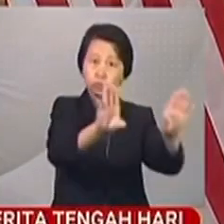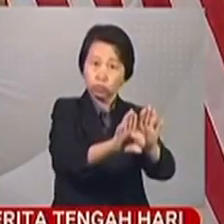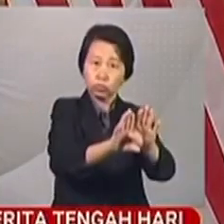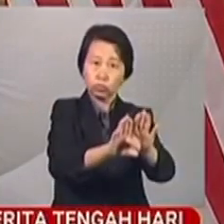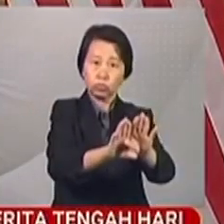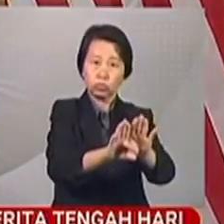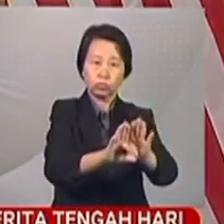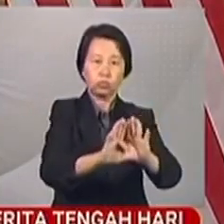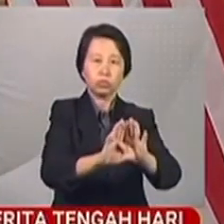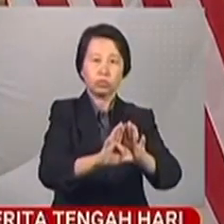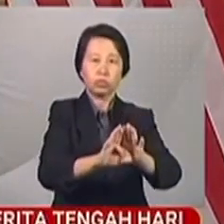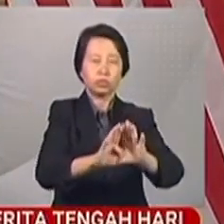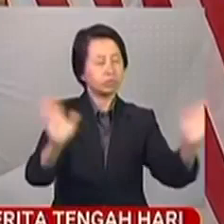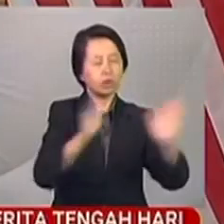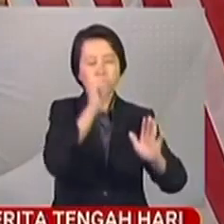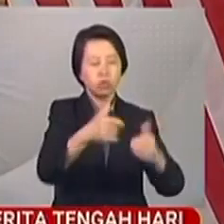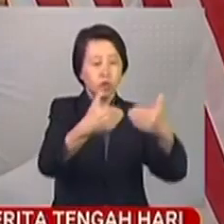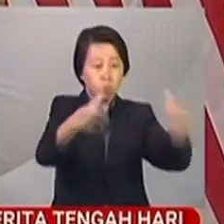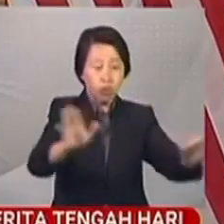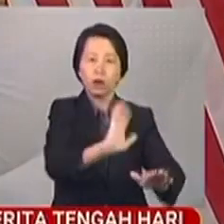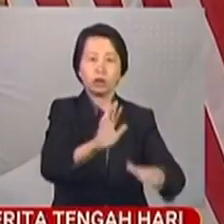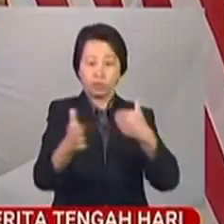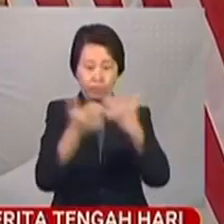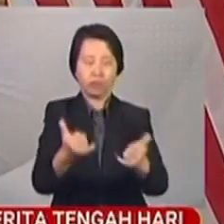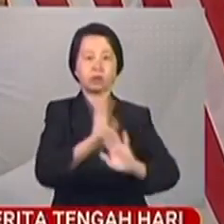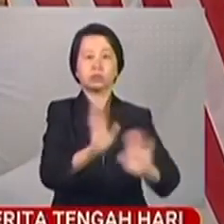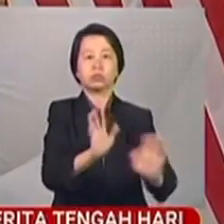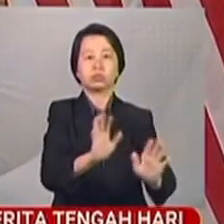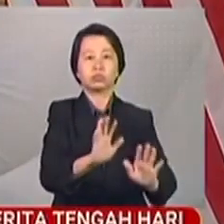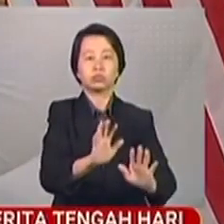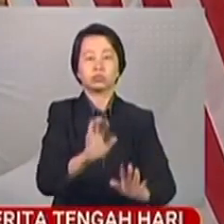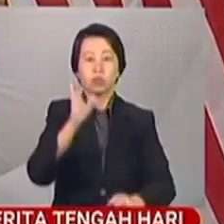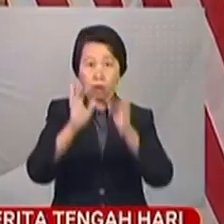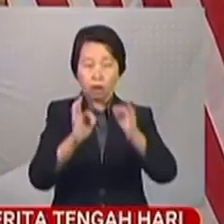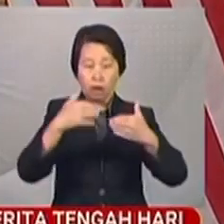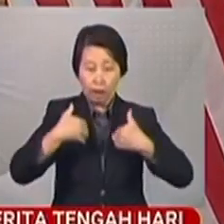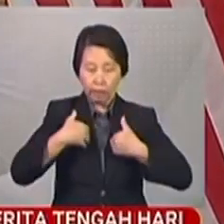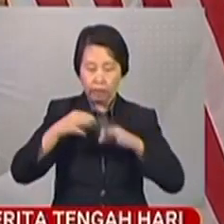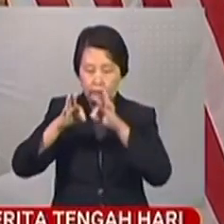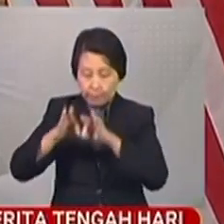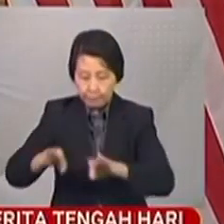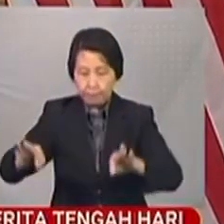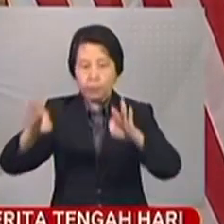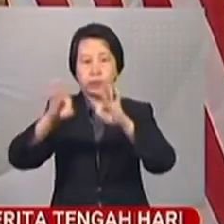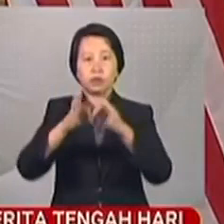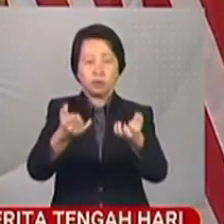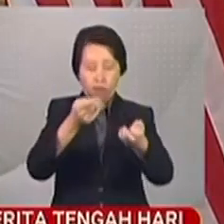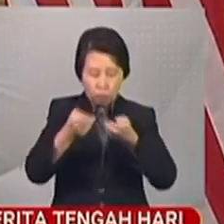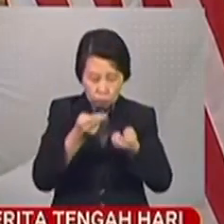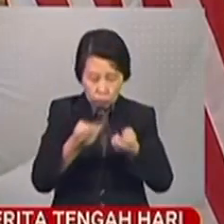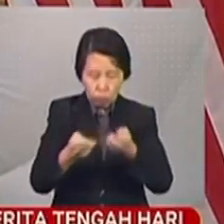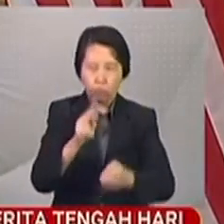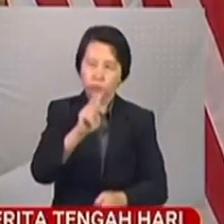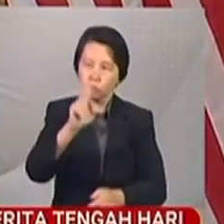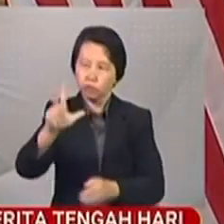tak dipenuhi dibuka sehingga sekarang Hai jika ada perkara penting yang nak diuruskan dalam